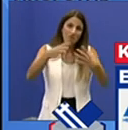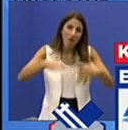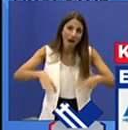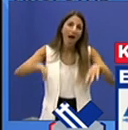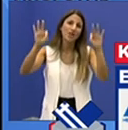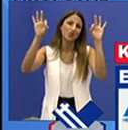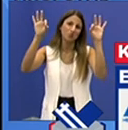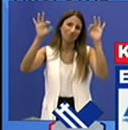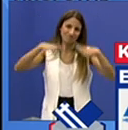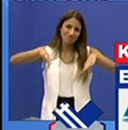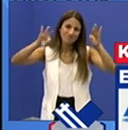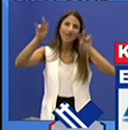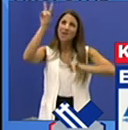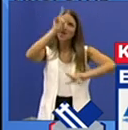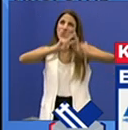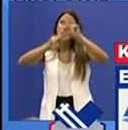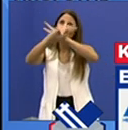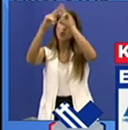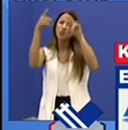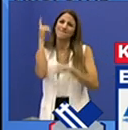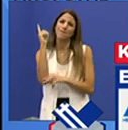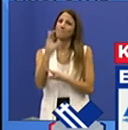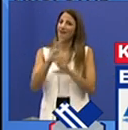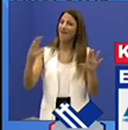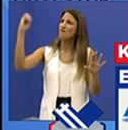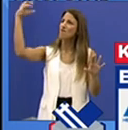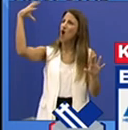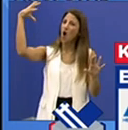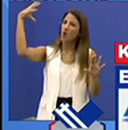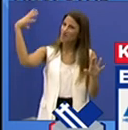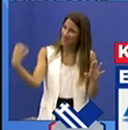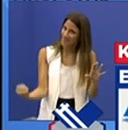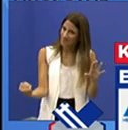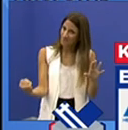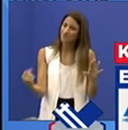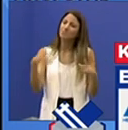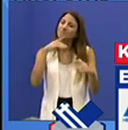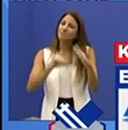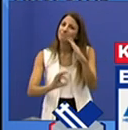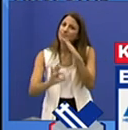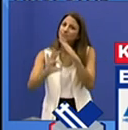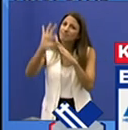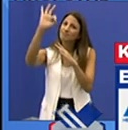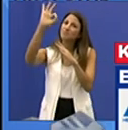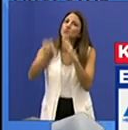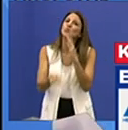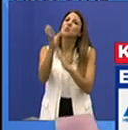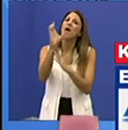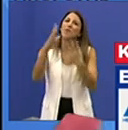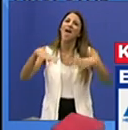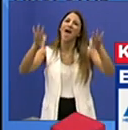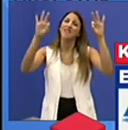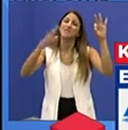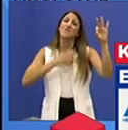ουρανός θα είναι πιο γαλανός και ο ήλιος πιο φωτεινός. Ξημερώνει μια νέα μέρα για την πατρίδα μας.